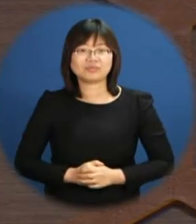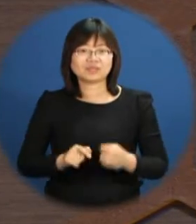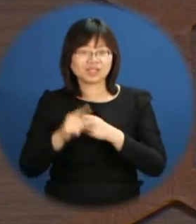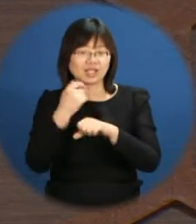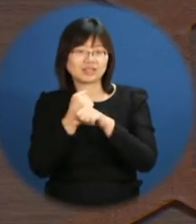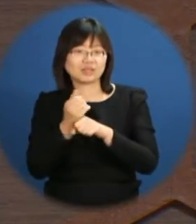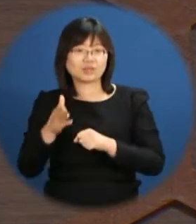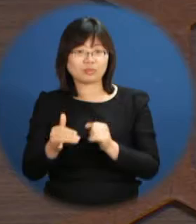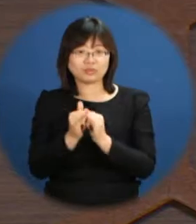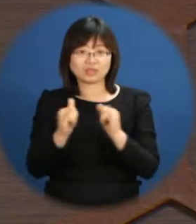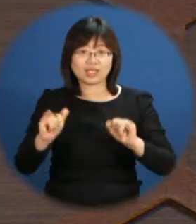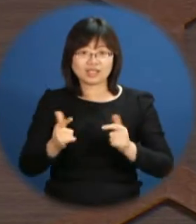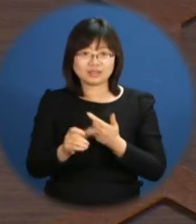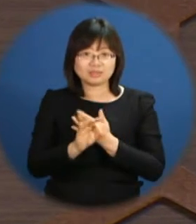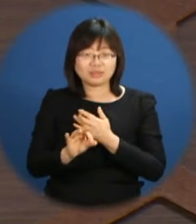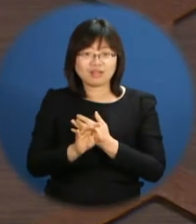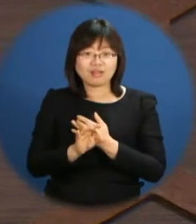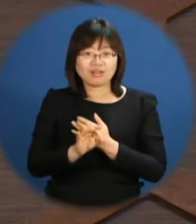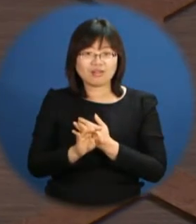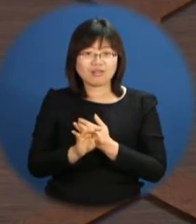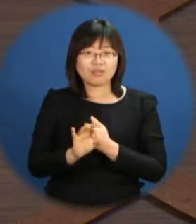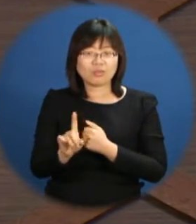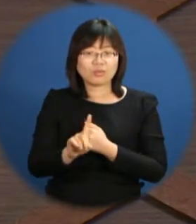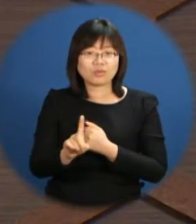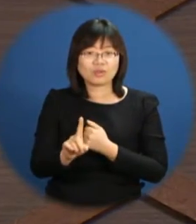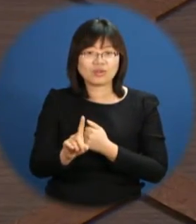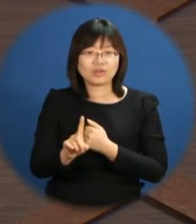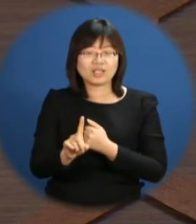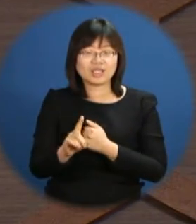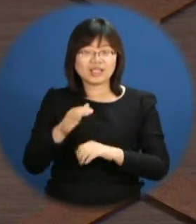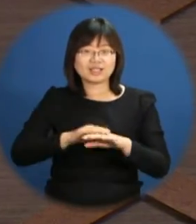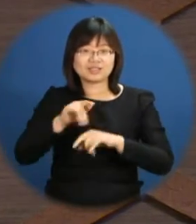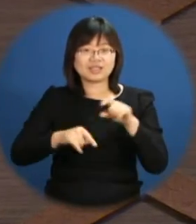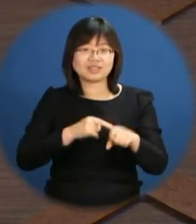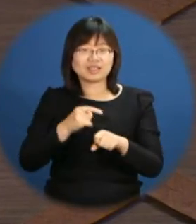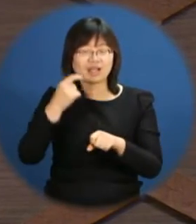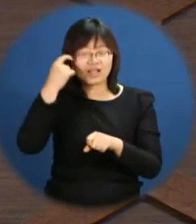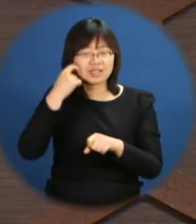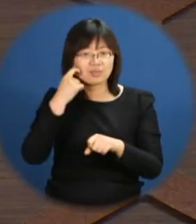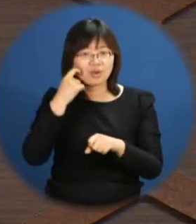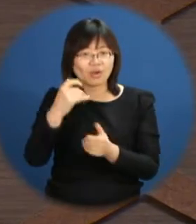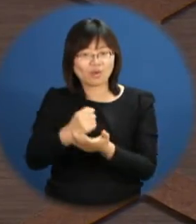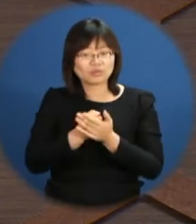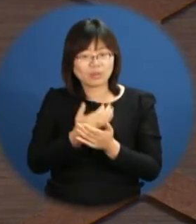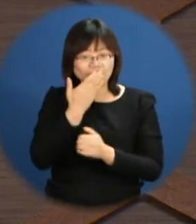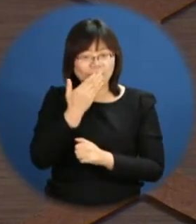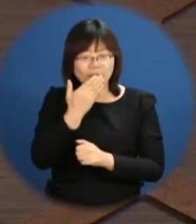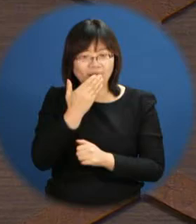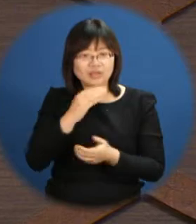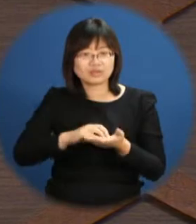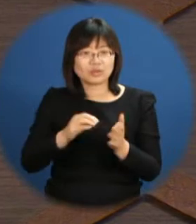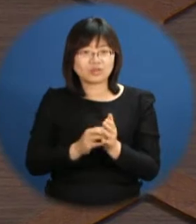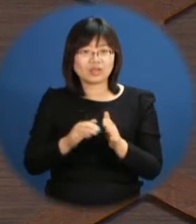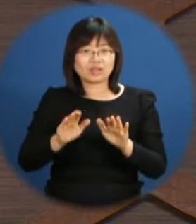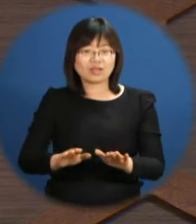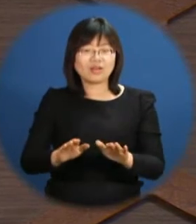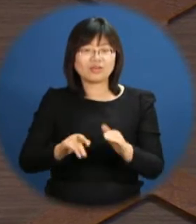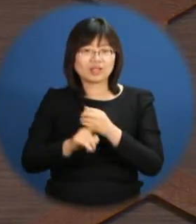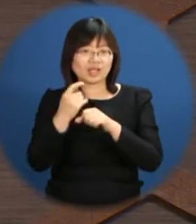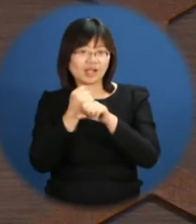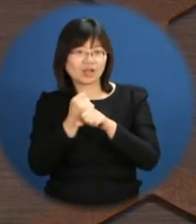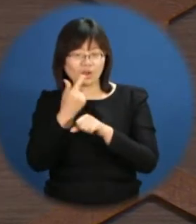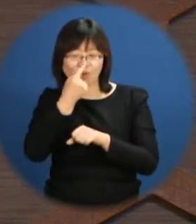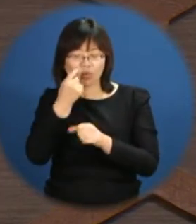과학의 전문가가 아니라면 g2 그렇게 실천적인 감각을 얻을 수 있을 정도로 현대 과학을